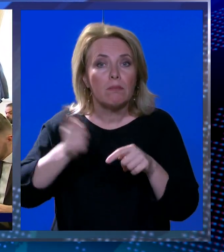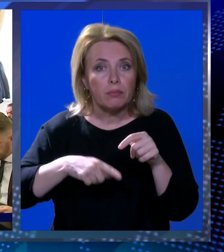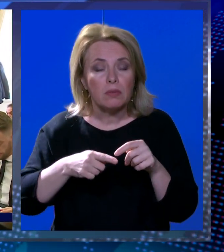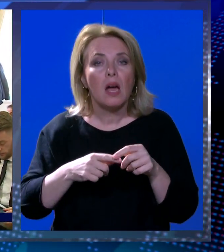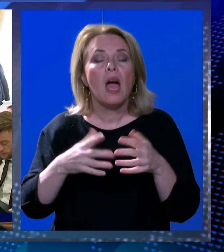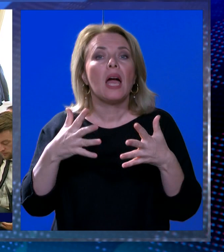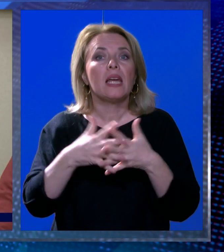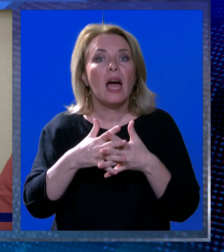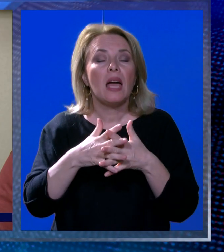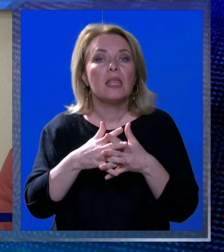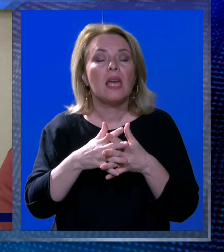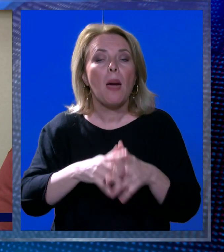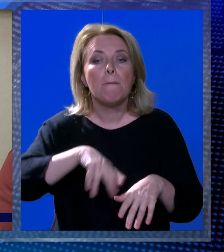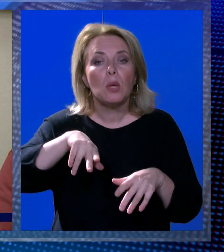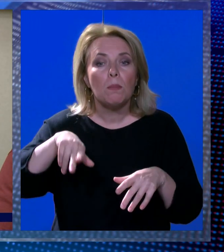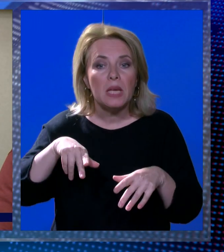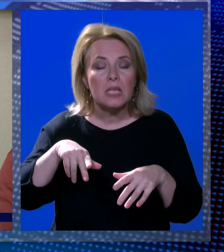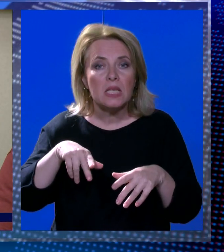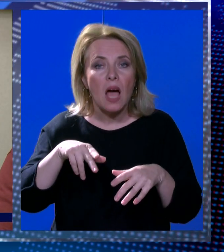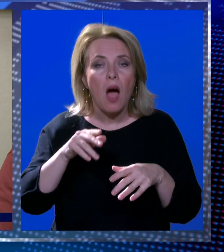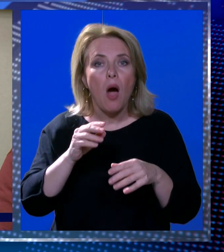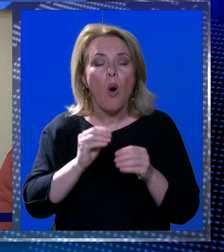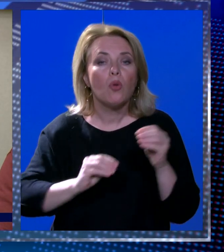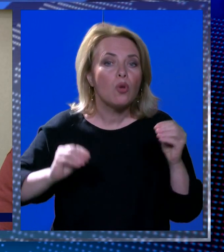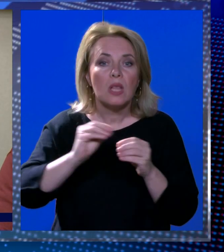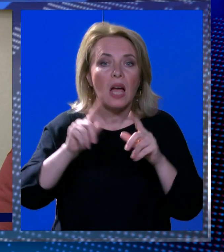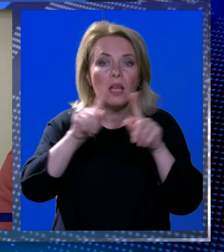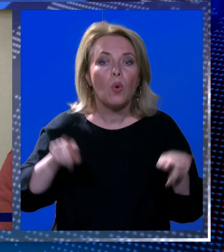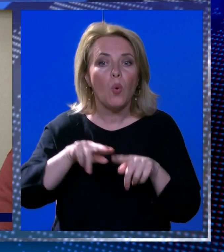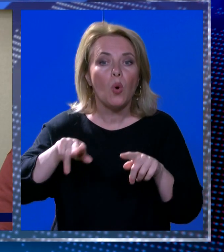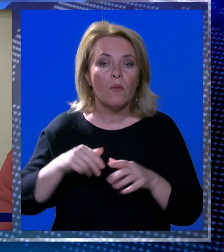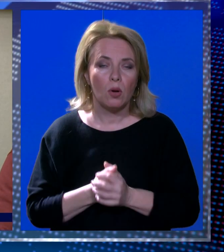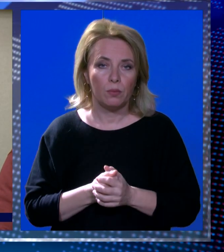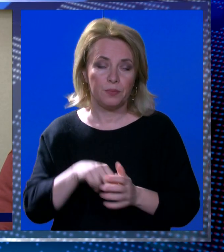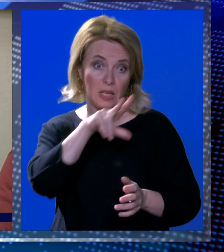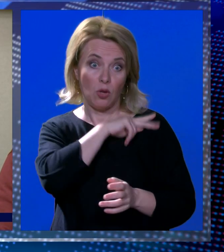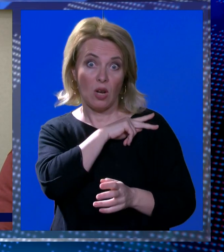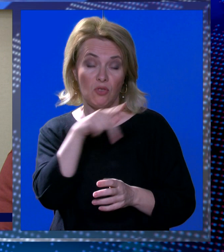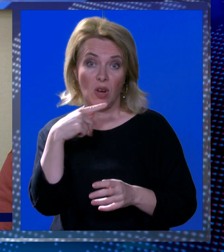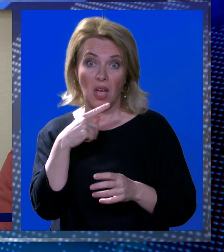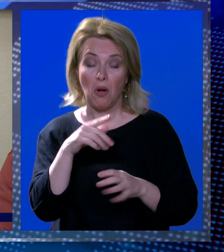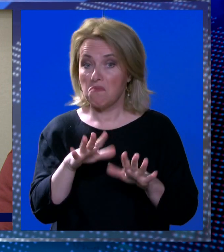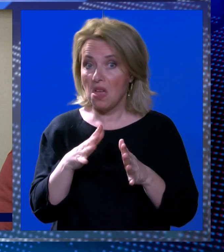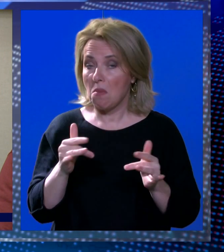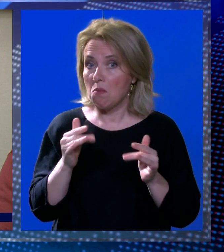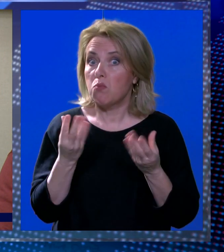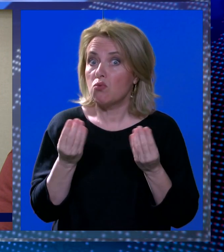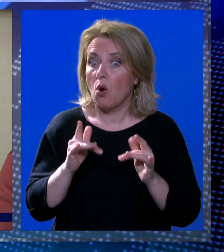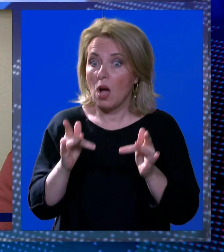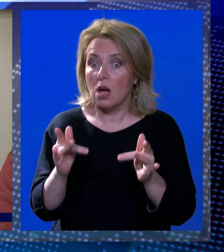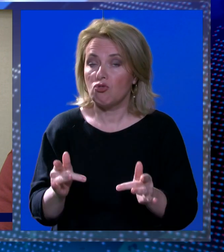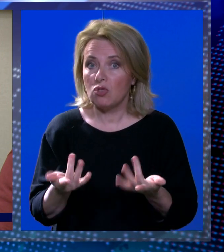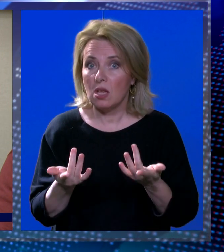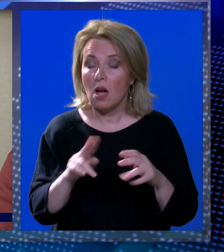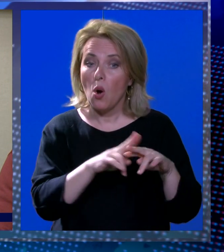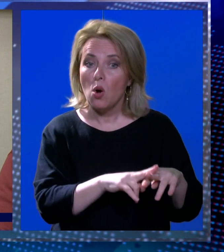sam gradonačelnik. Mi nemamo nekakva značajna kašnjenja. Da, mi smo ugovor u roku ispunili,